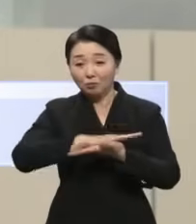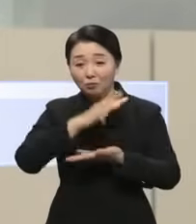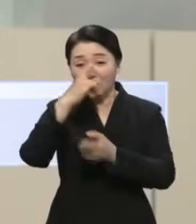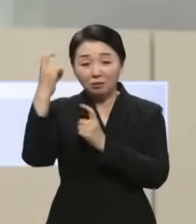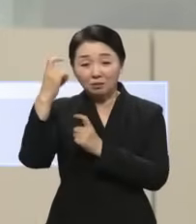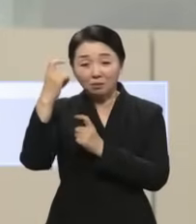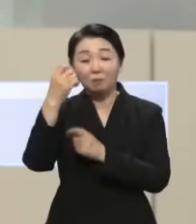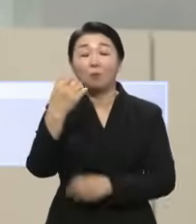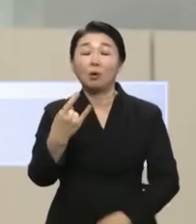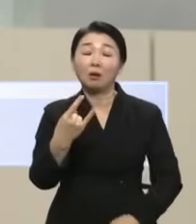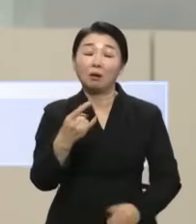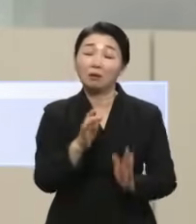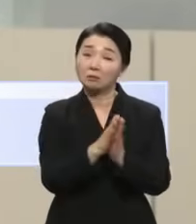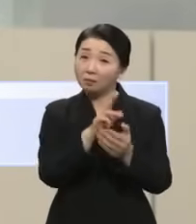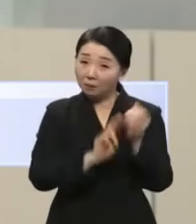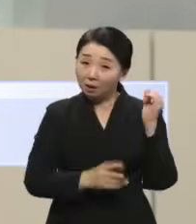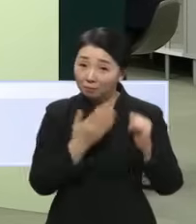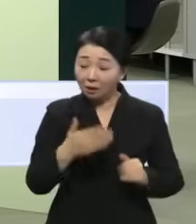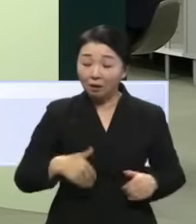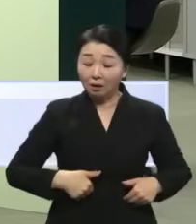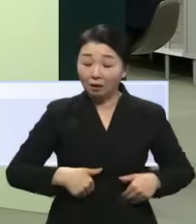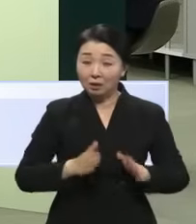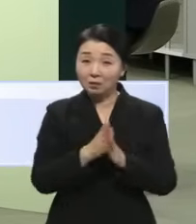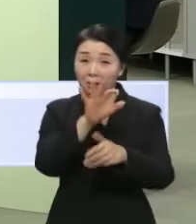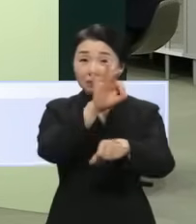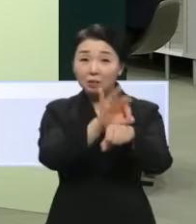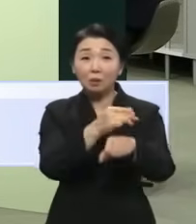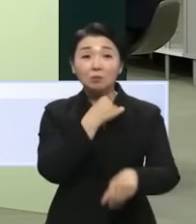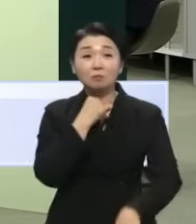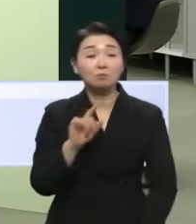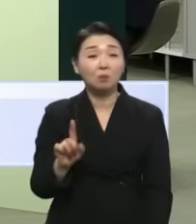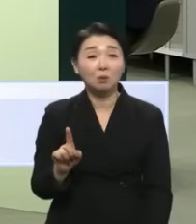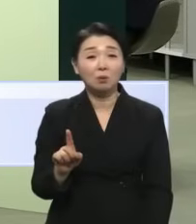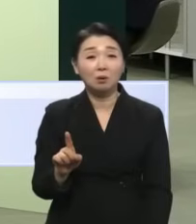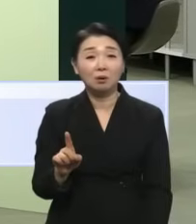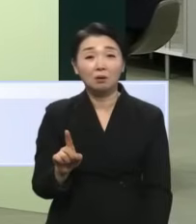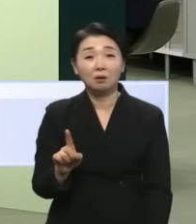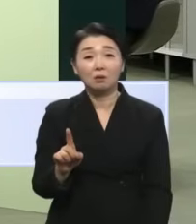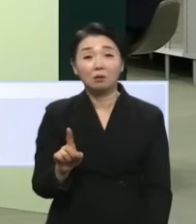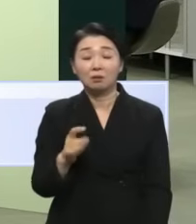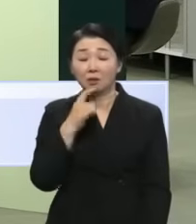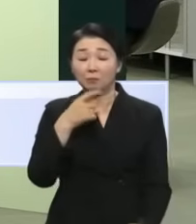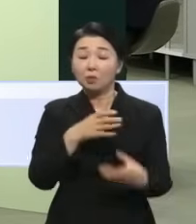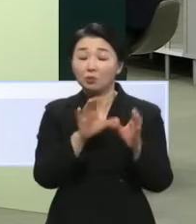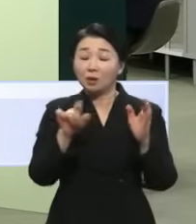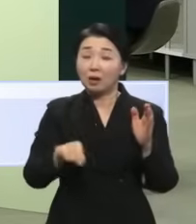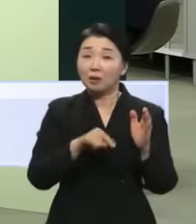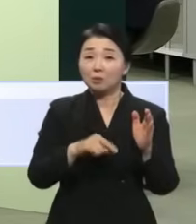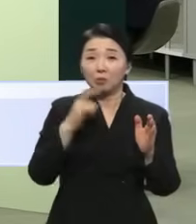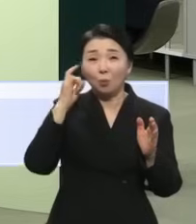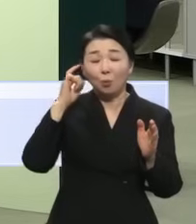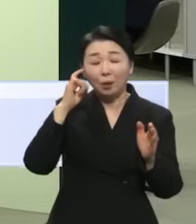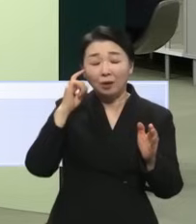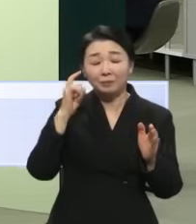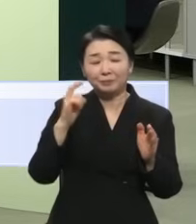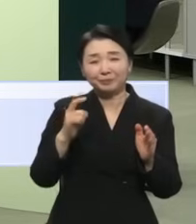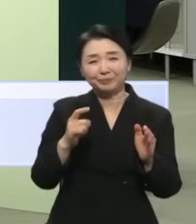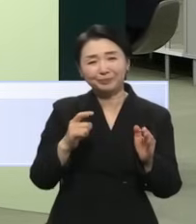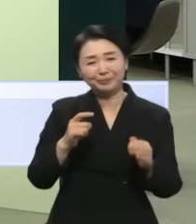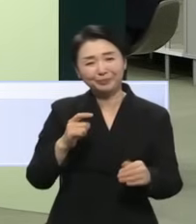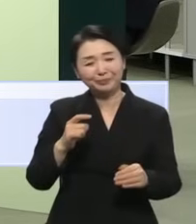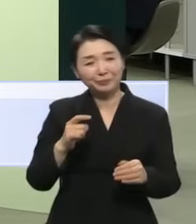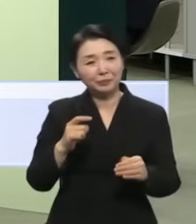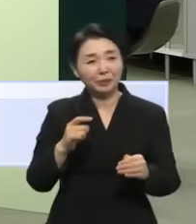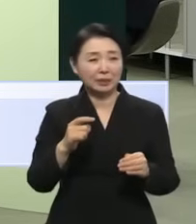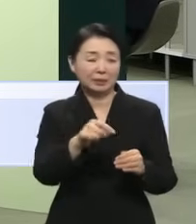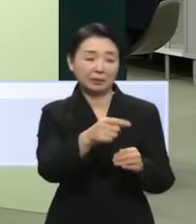파는 공간이기도 합니다 그러면 저 책을 사고 싶은 사람은 좀 민주당 내에서도 아주 강경 강 강성하 그이라 거죠